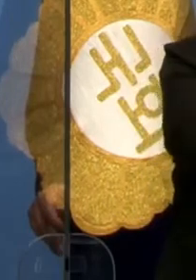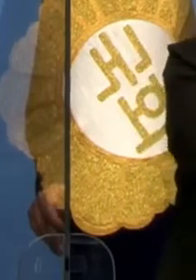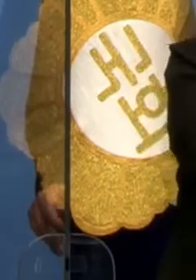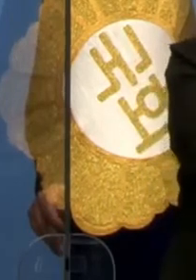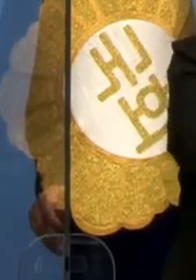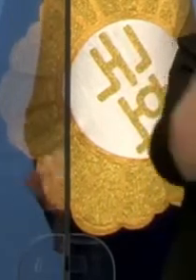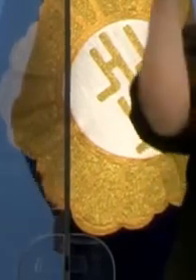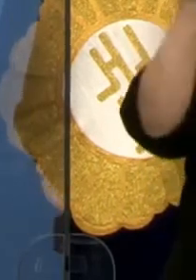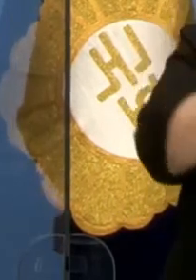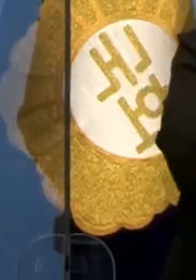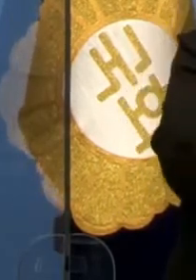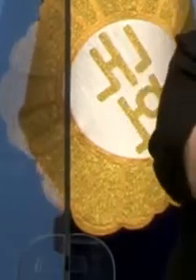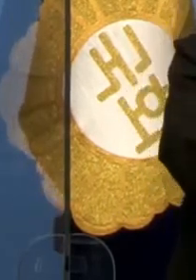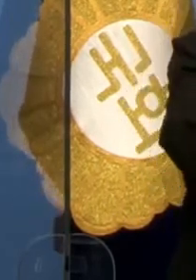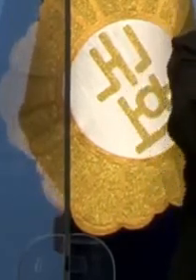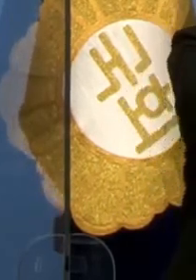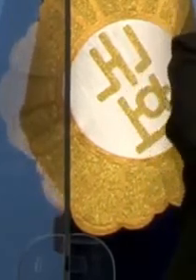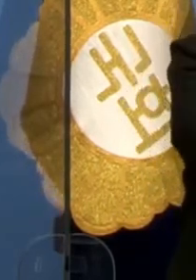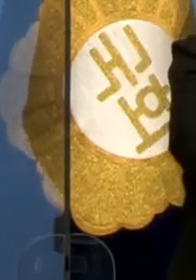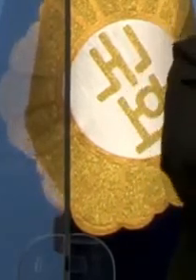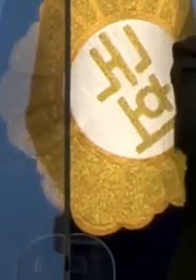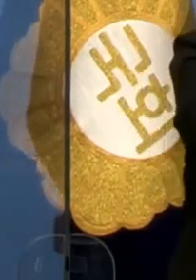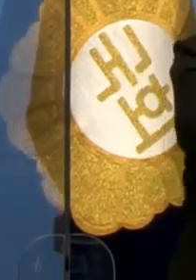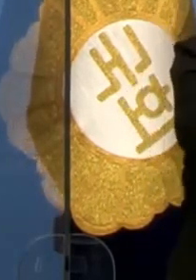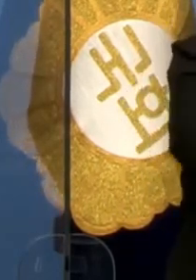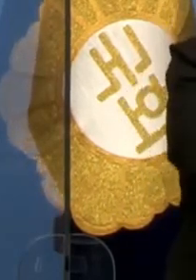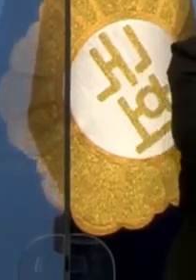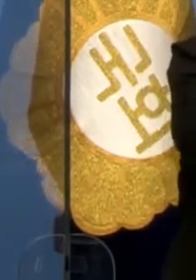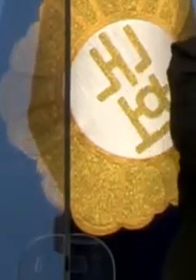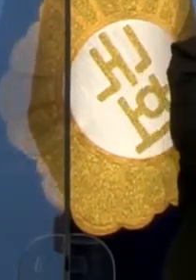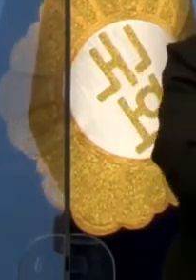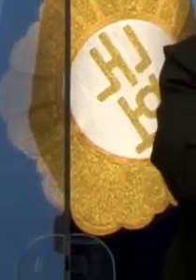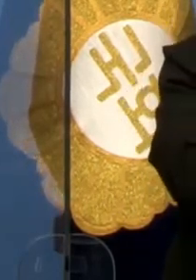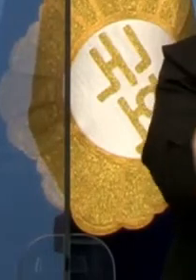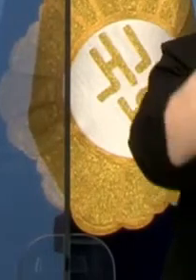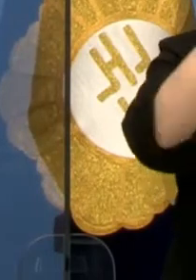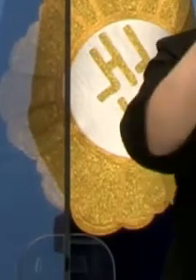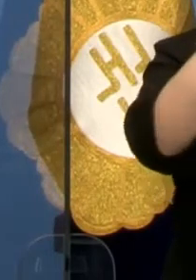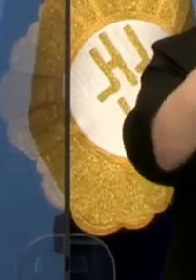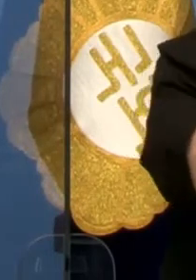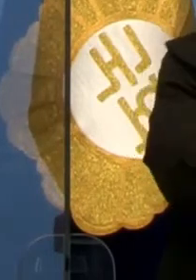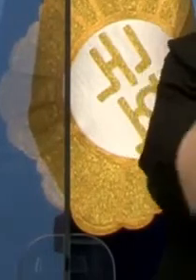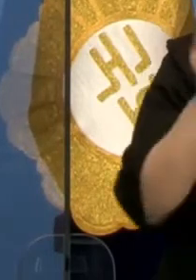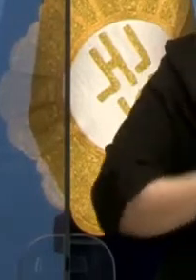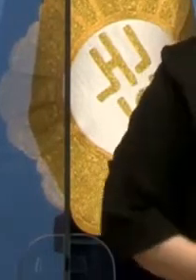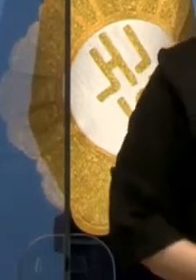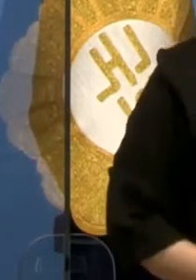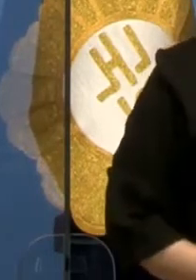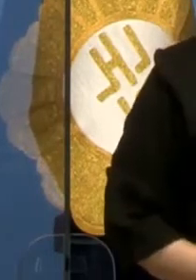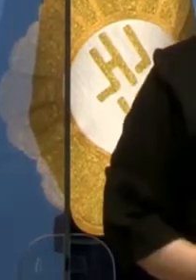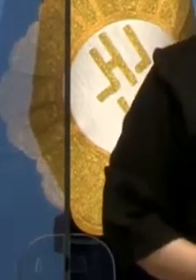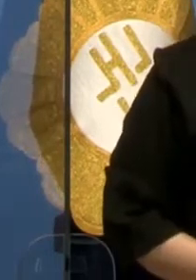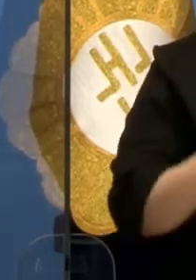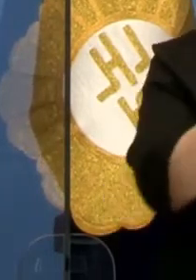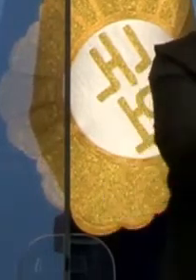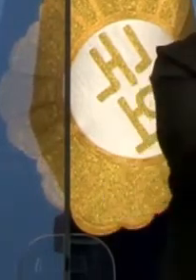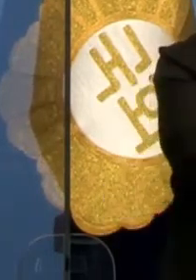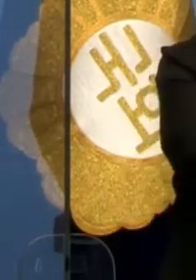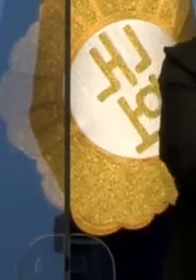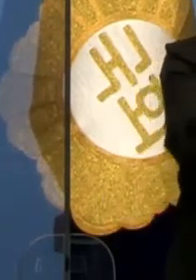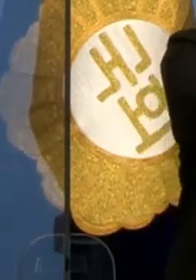받아서 바로 울산경찰청에서 수사가 들어가는 겁니다 라고 허위 사실을 말했습니다. 김 의원은